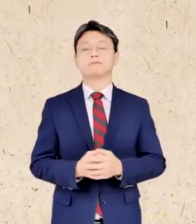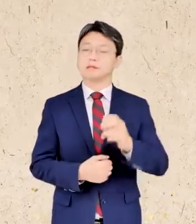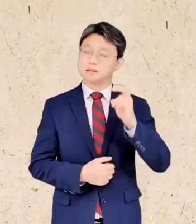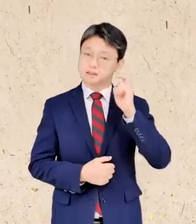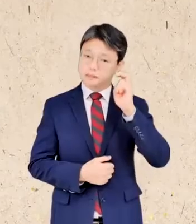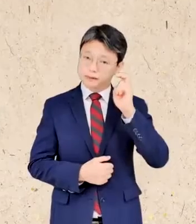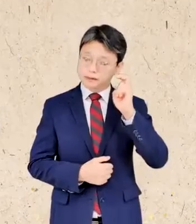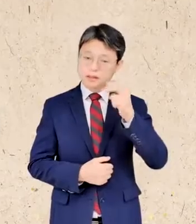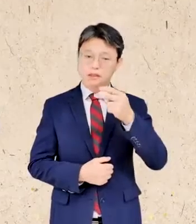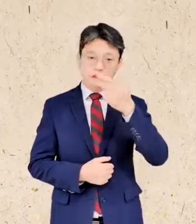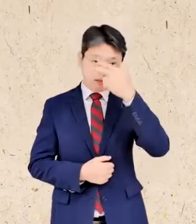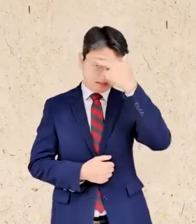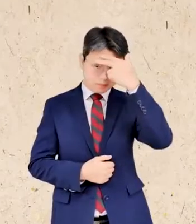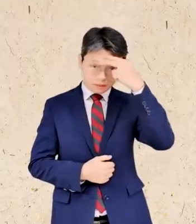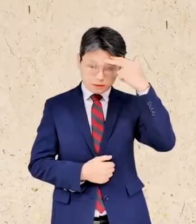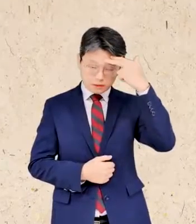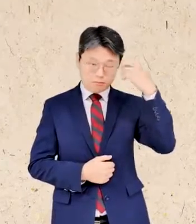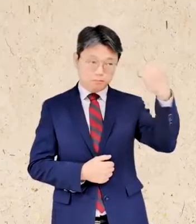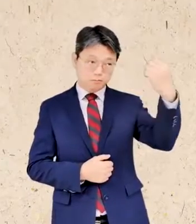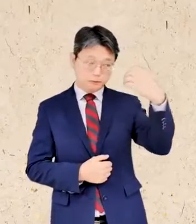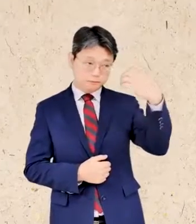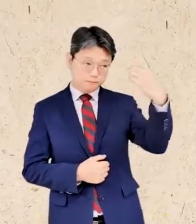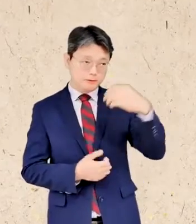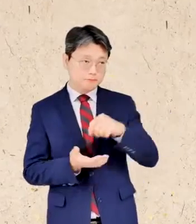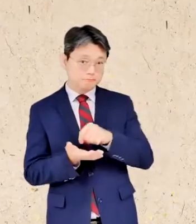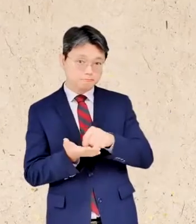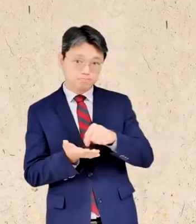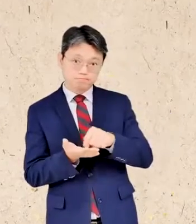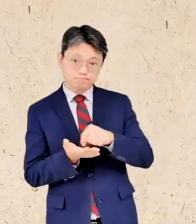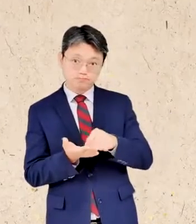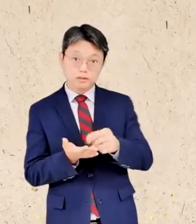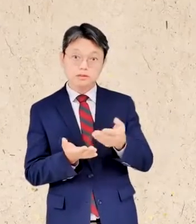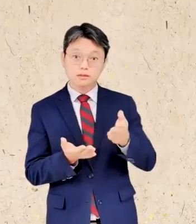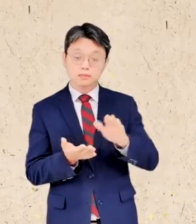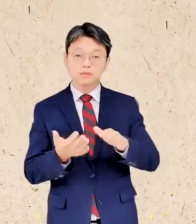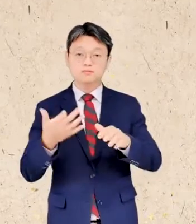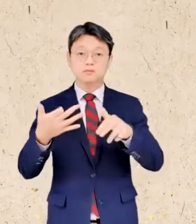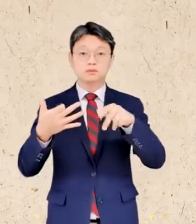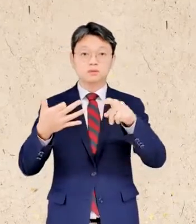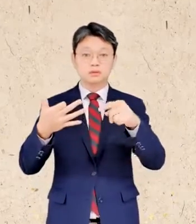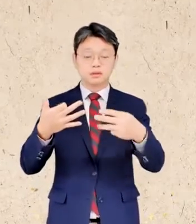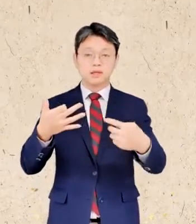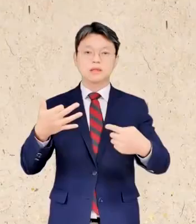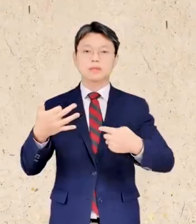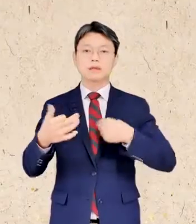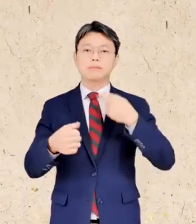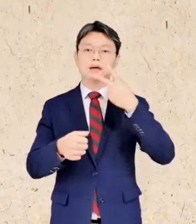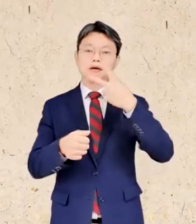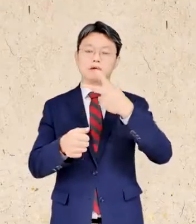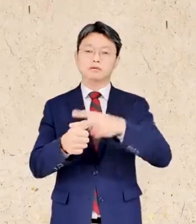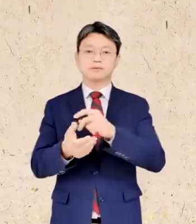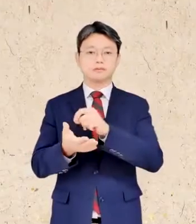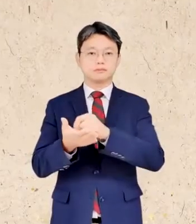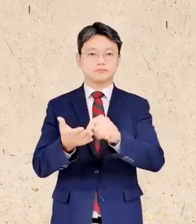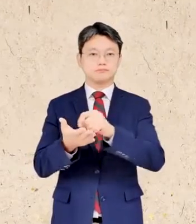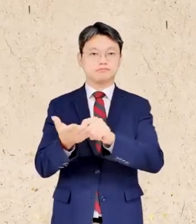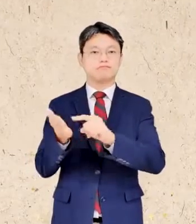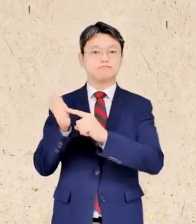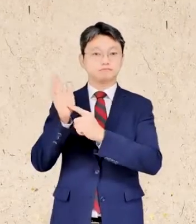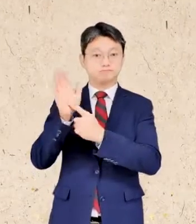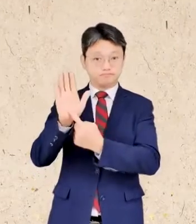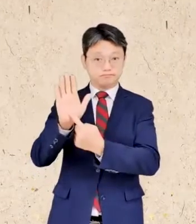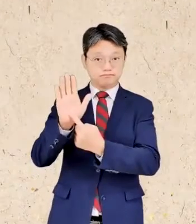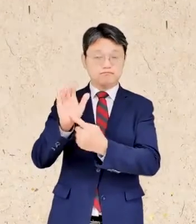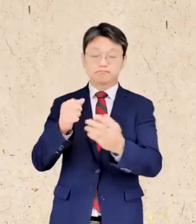있습니다. 아마도 디모데가 대신 받아 쓰는 역할을 했겠지만 19절에서도 나 바울이 친필로